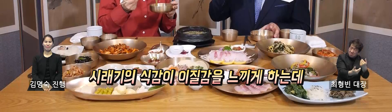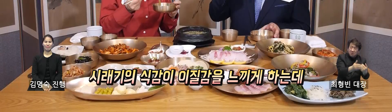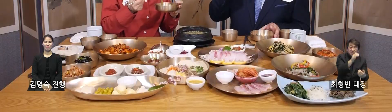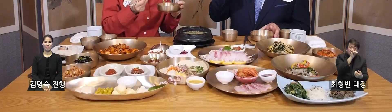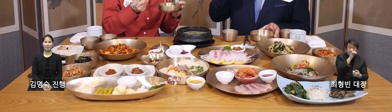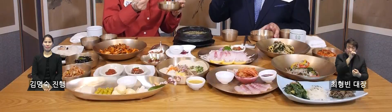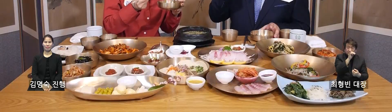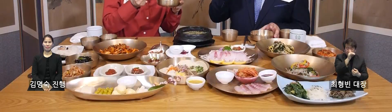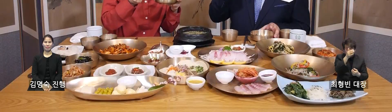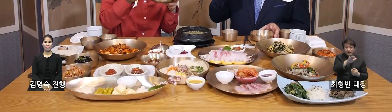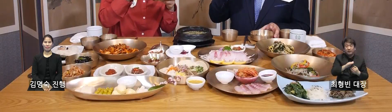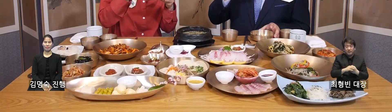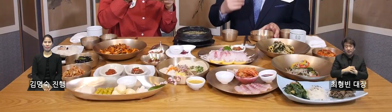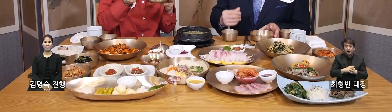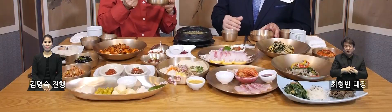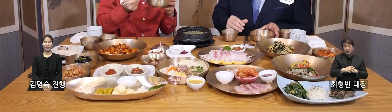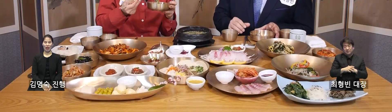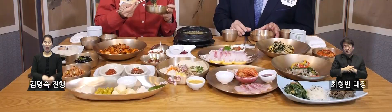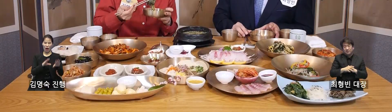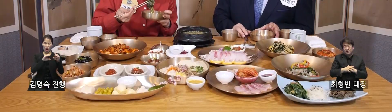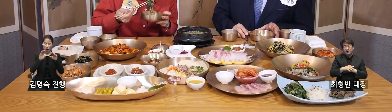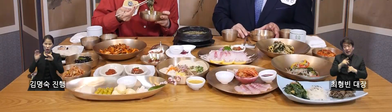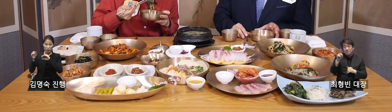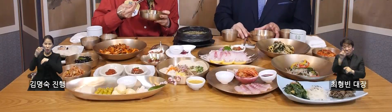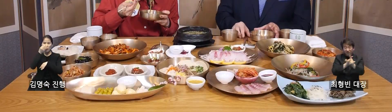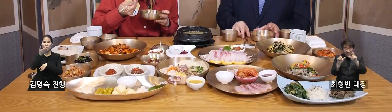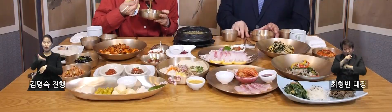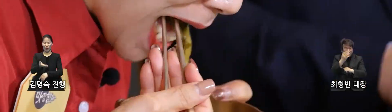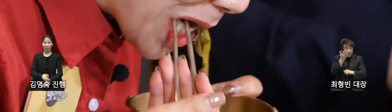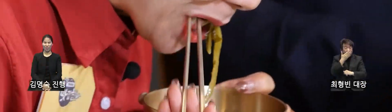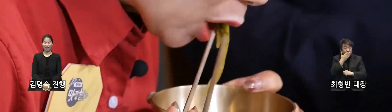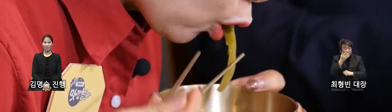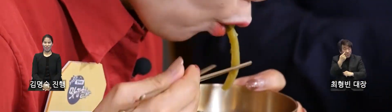생겨요 남도 부드러운 쳐 한번 먹어 배탈이 났어요